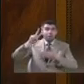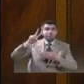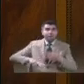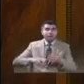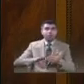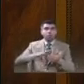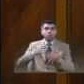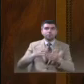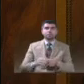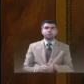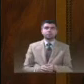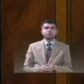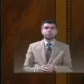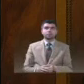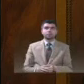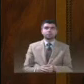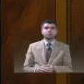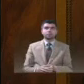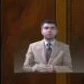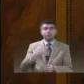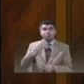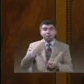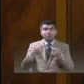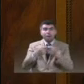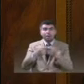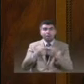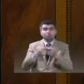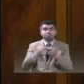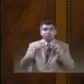أو أننا نعيش في بلد آخر.